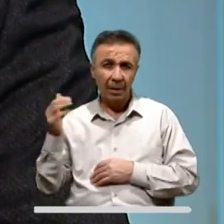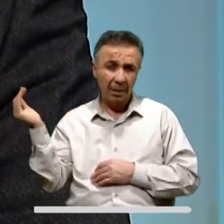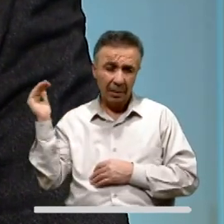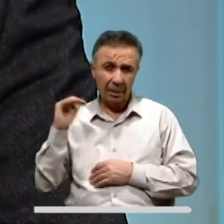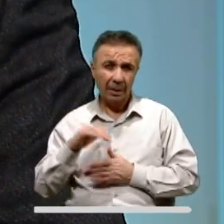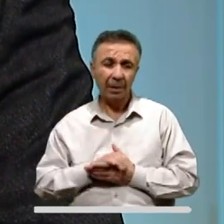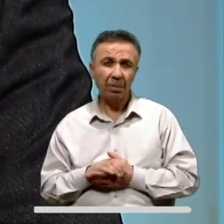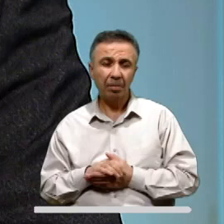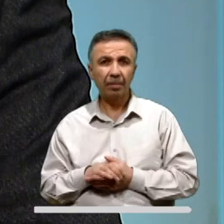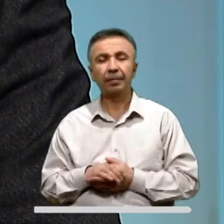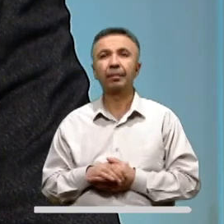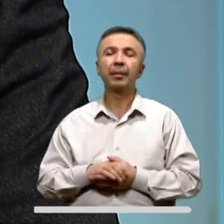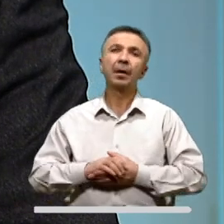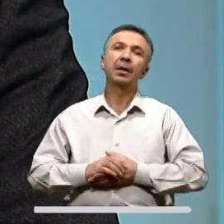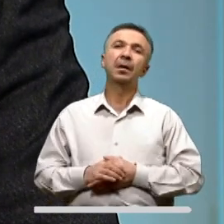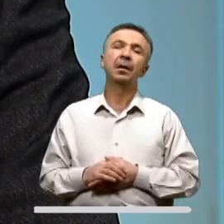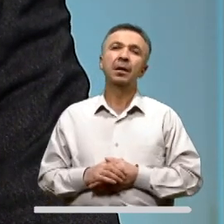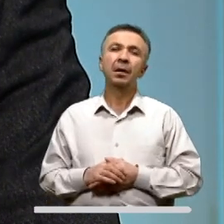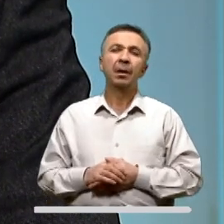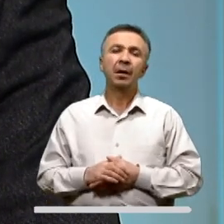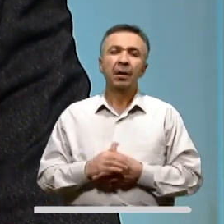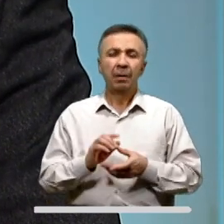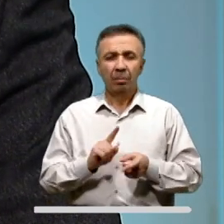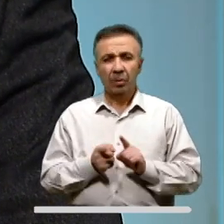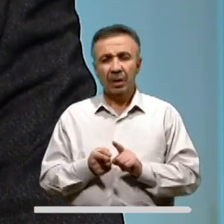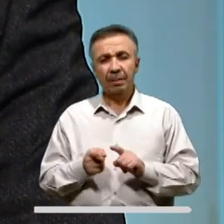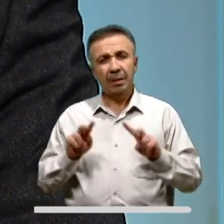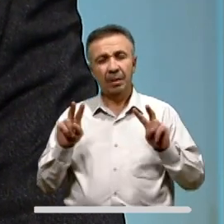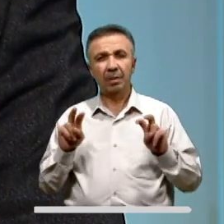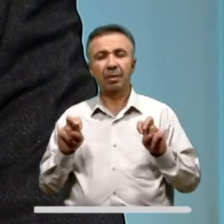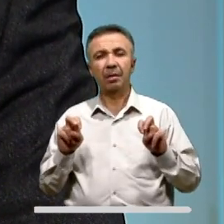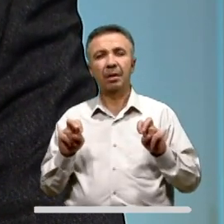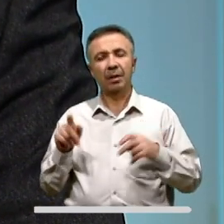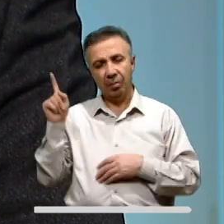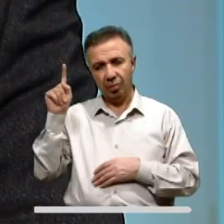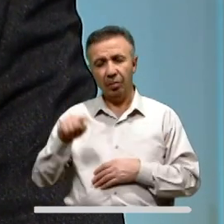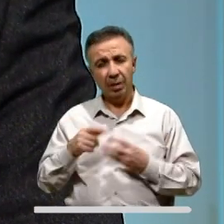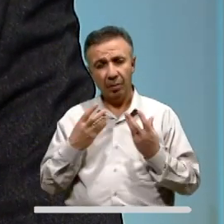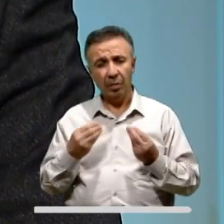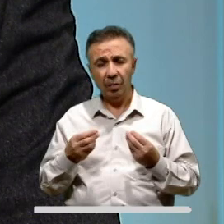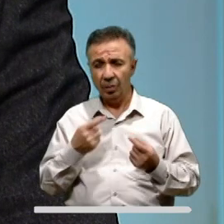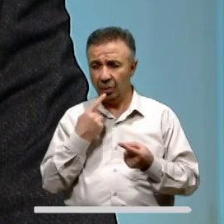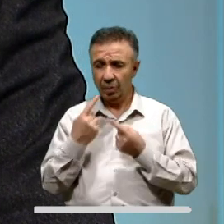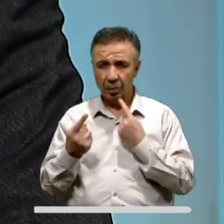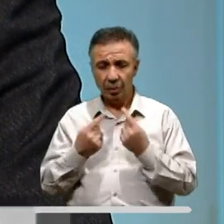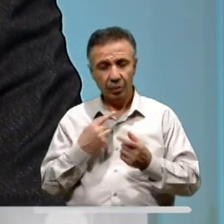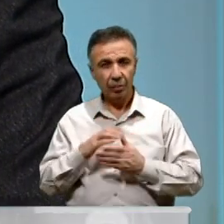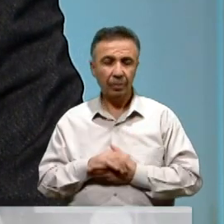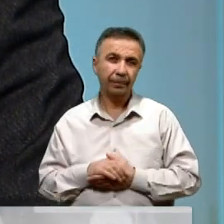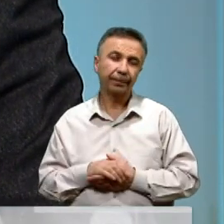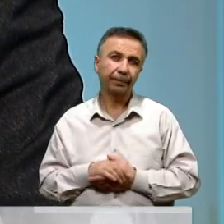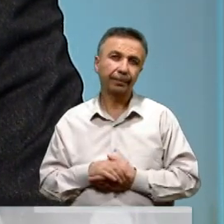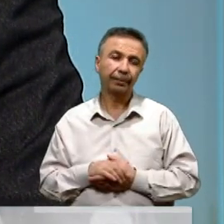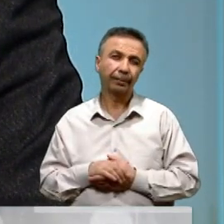böyle bu tür bazı hususlar gündeme getirilir, konuşulur. Evet, malum haliniz olduğu